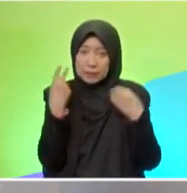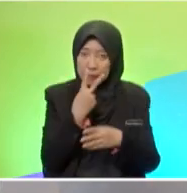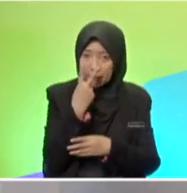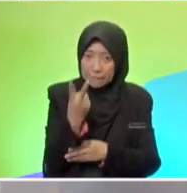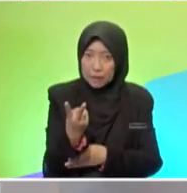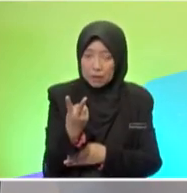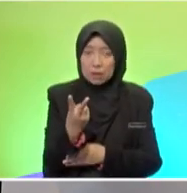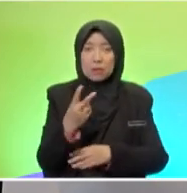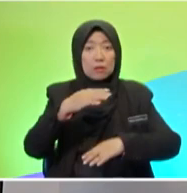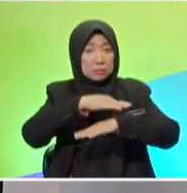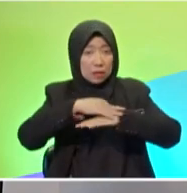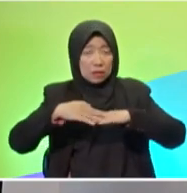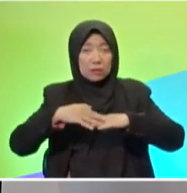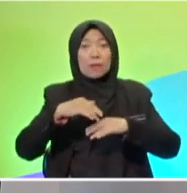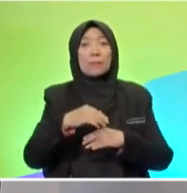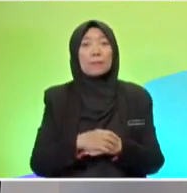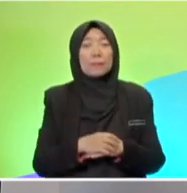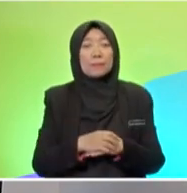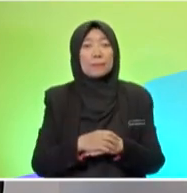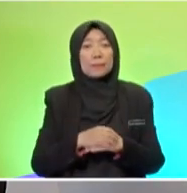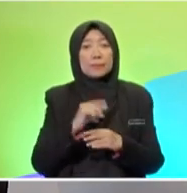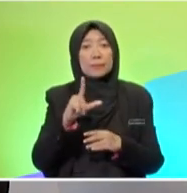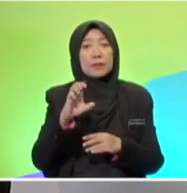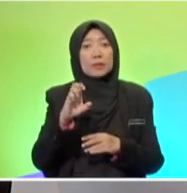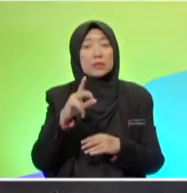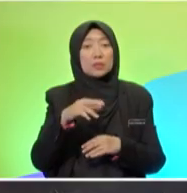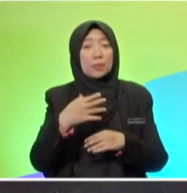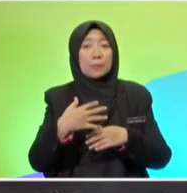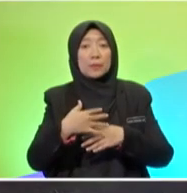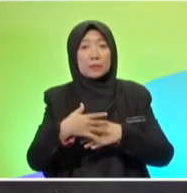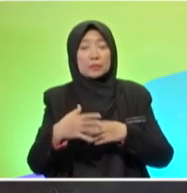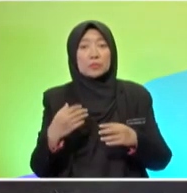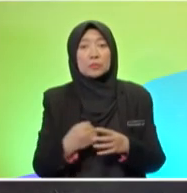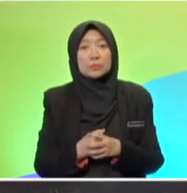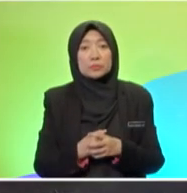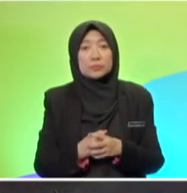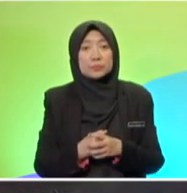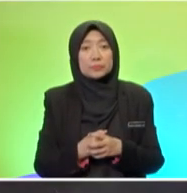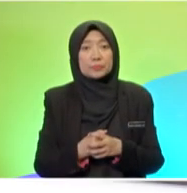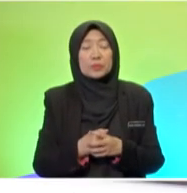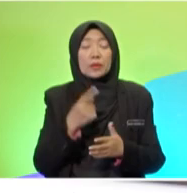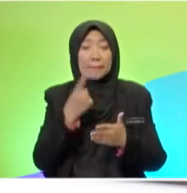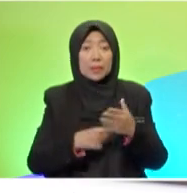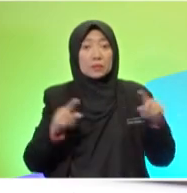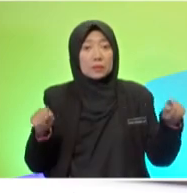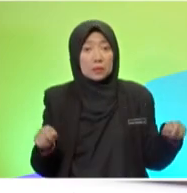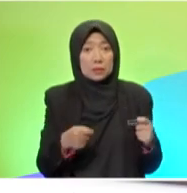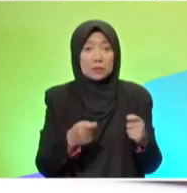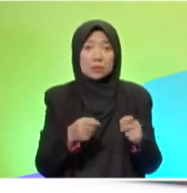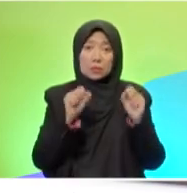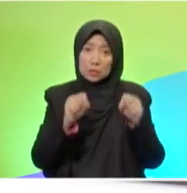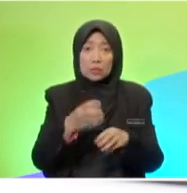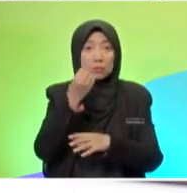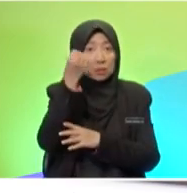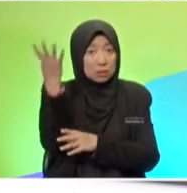tangannya melecu agak-agak Aku tidak akan menyembelih kita ambil mungkin kita boleh beritahu kepada